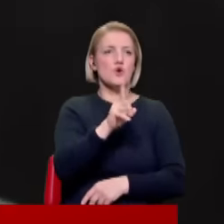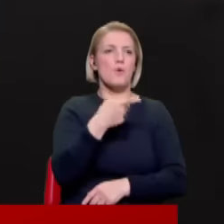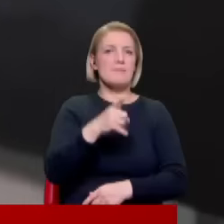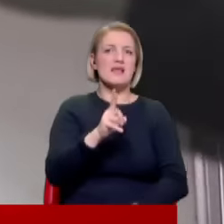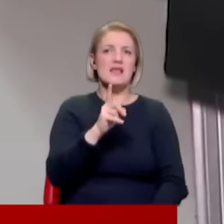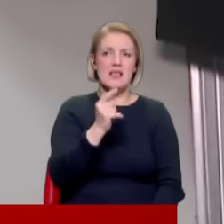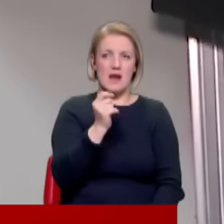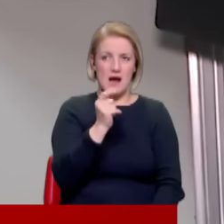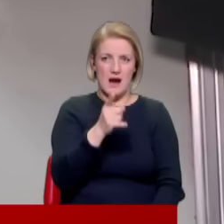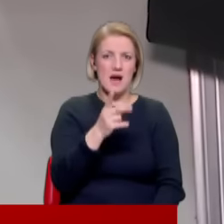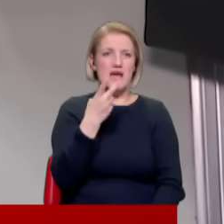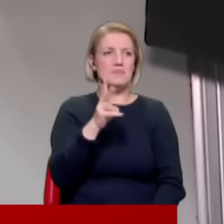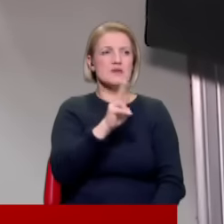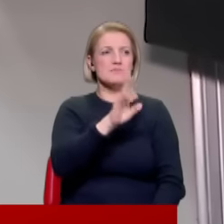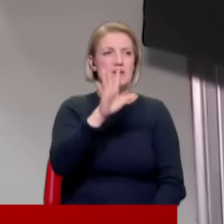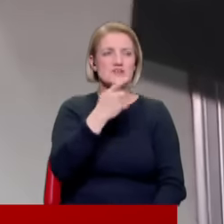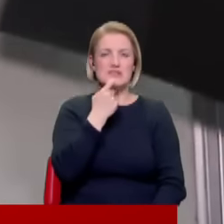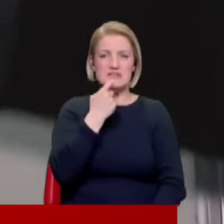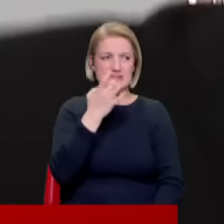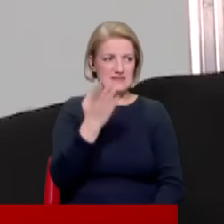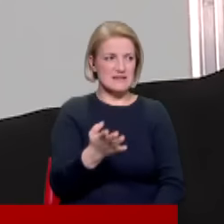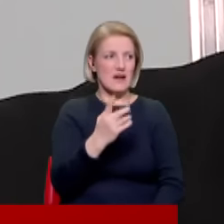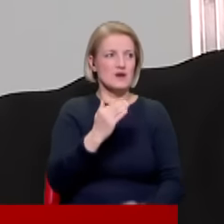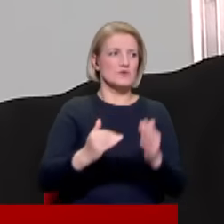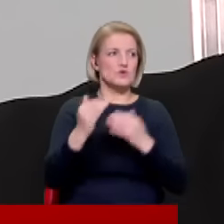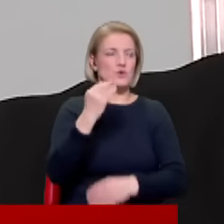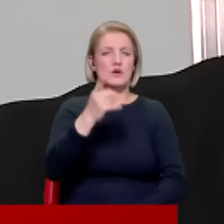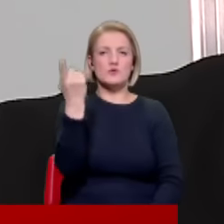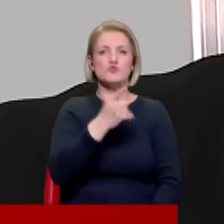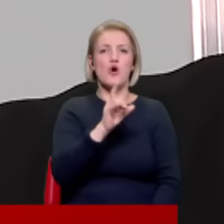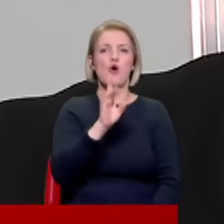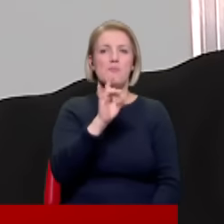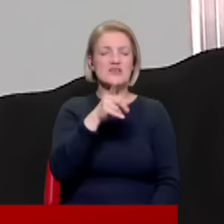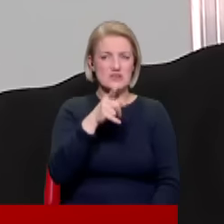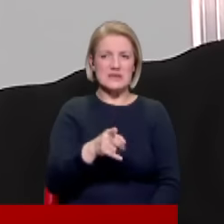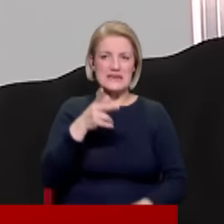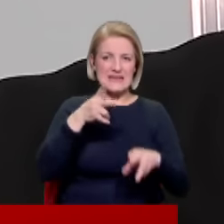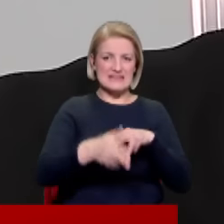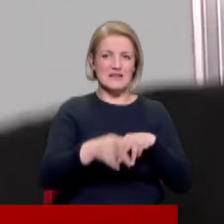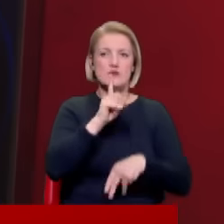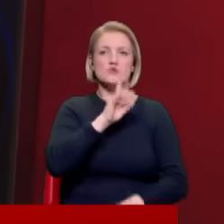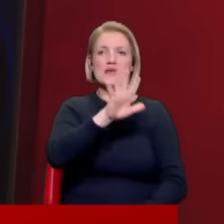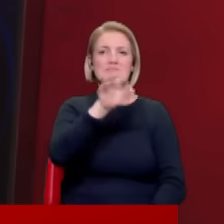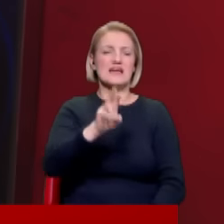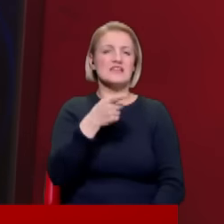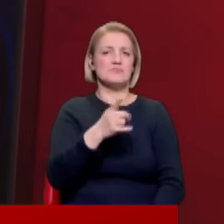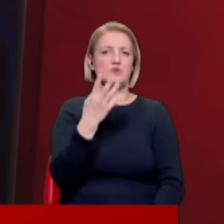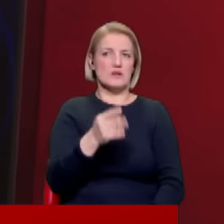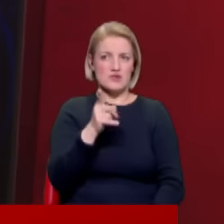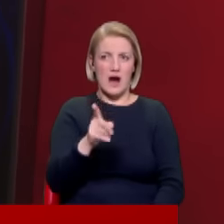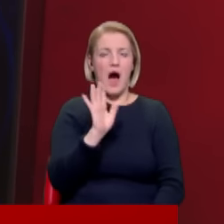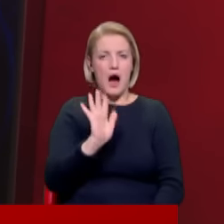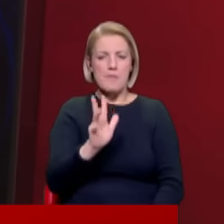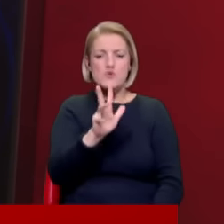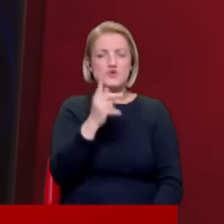lira. 2025 yılında yeniden değerleme oranına göre artacak ve %15'lik kesinti 158 bin liraya çıkacak.